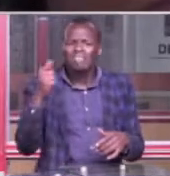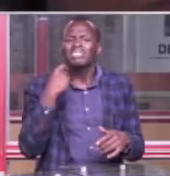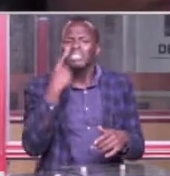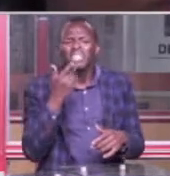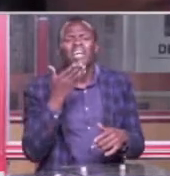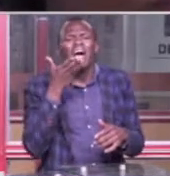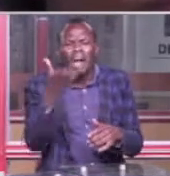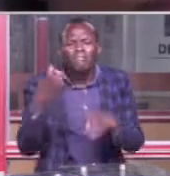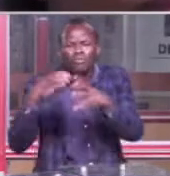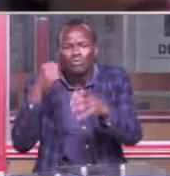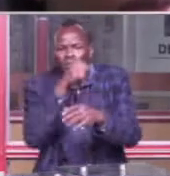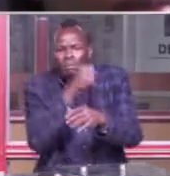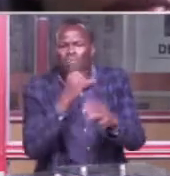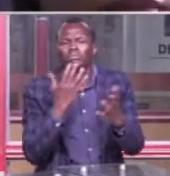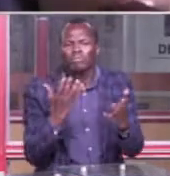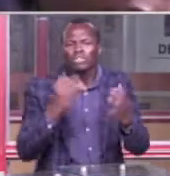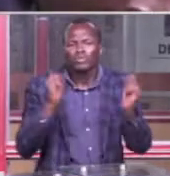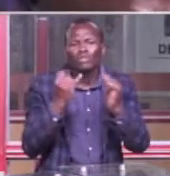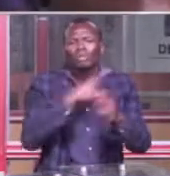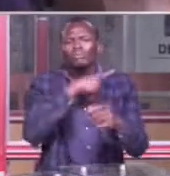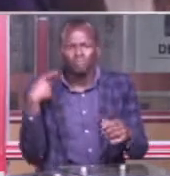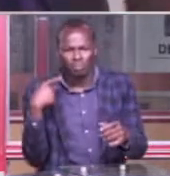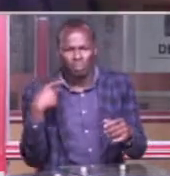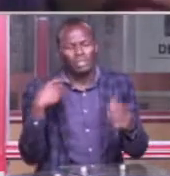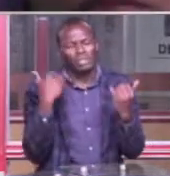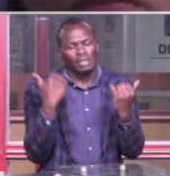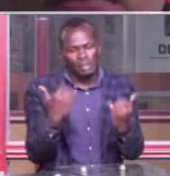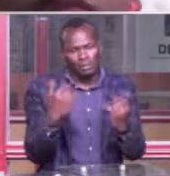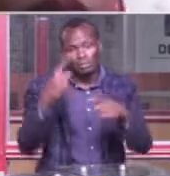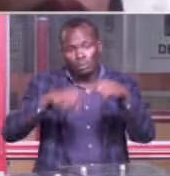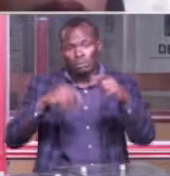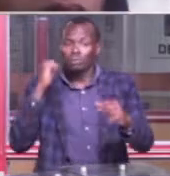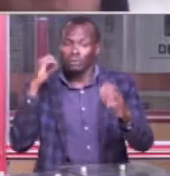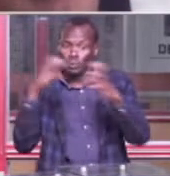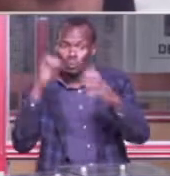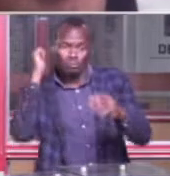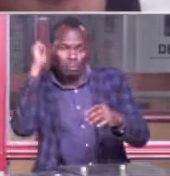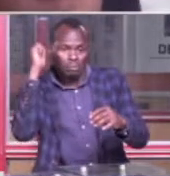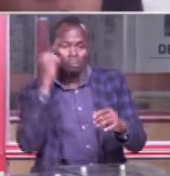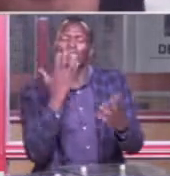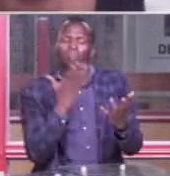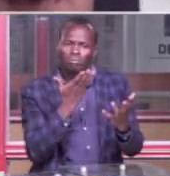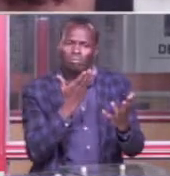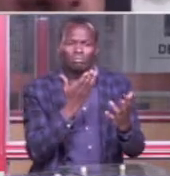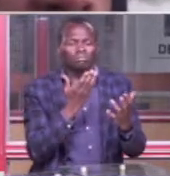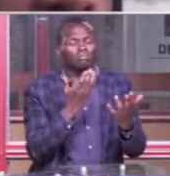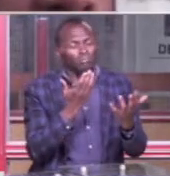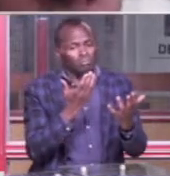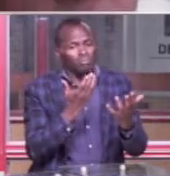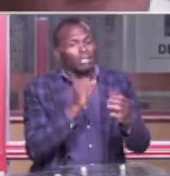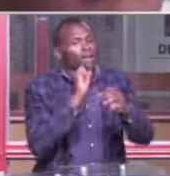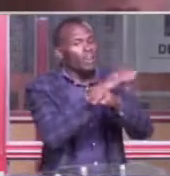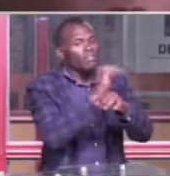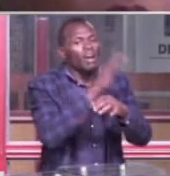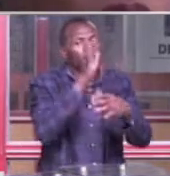DPM Sabya alekulire atajja abeegatteko batambuze ekintu. Evelyn Anite, obaddala oli mumalirivu nti okooye gavumenti